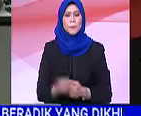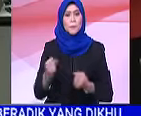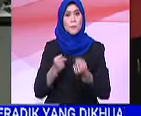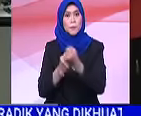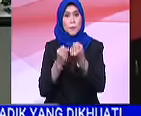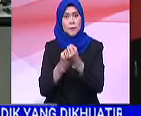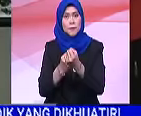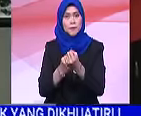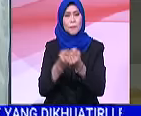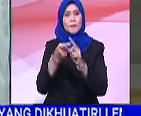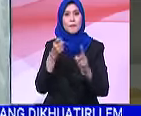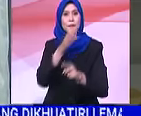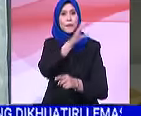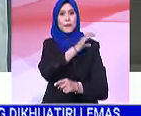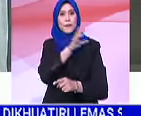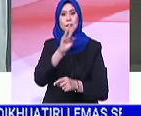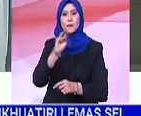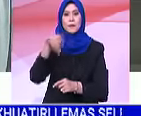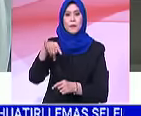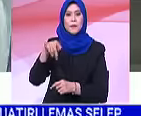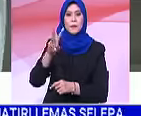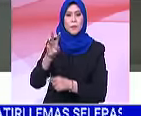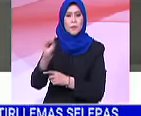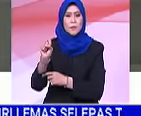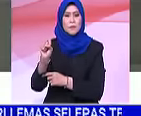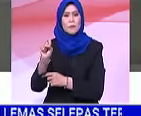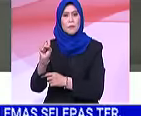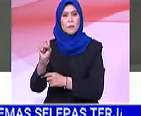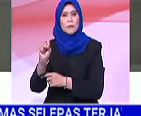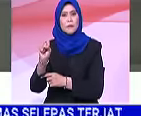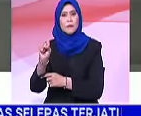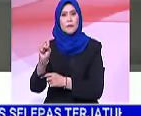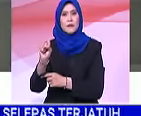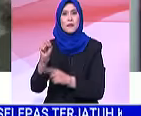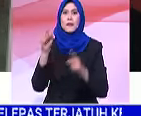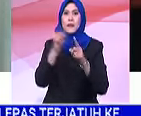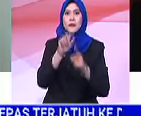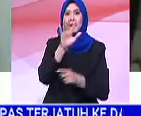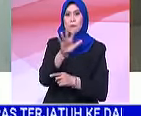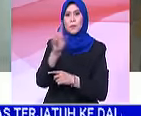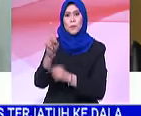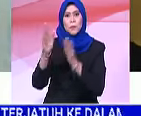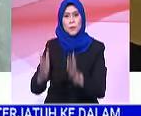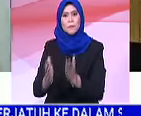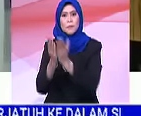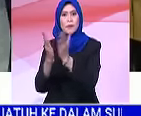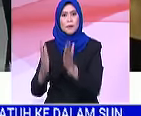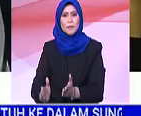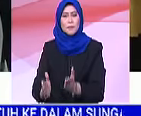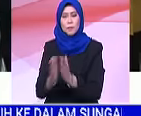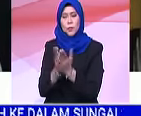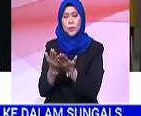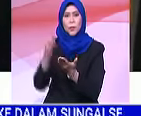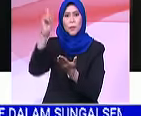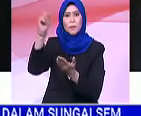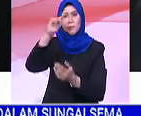Sumbangan disampaikan pengerusi MPWS Datuk Dr. Tarsiah TZ Taman kepada 51 pelajar Tahfiz Al-Quran Darul